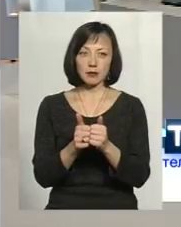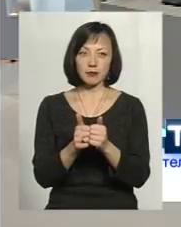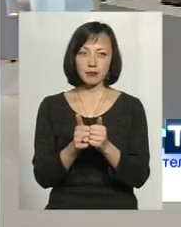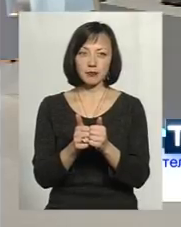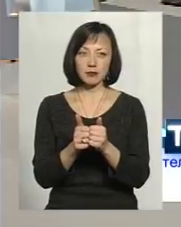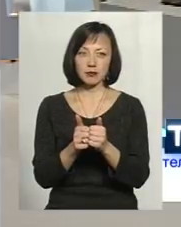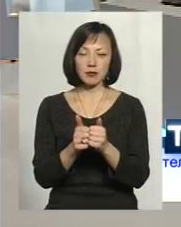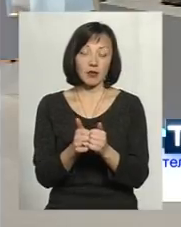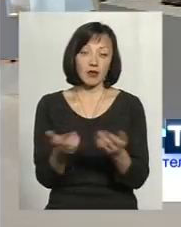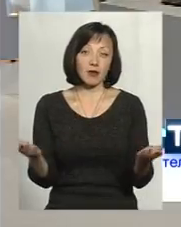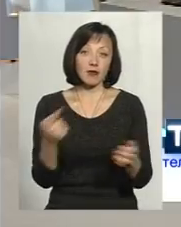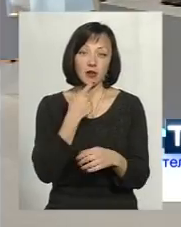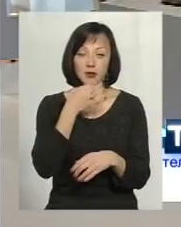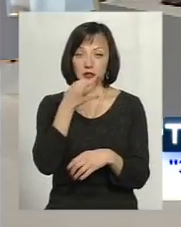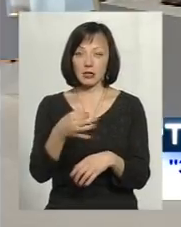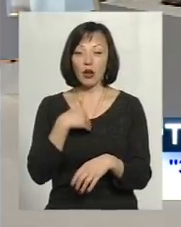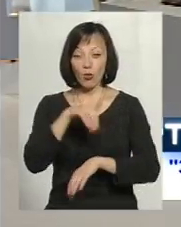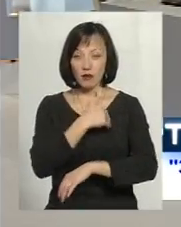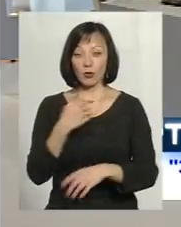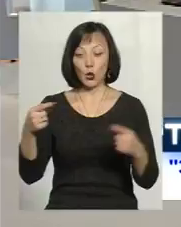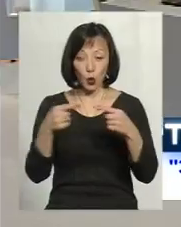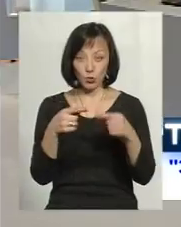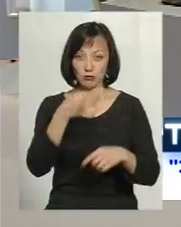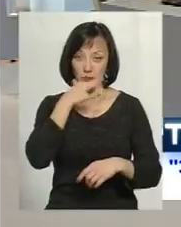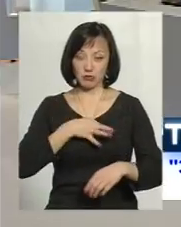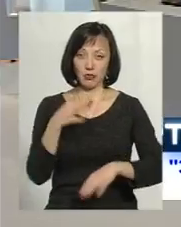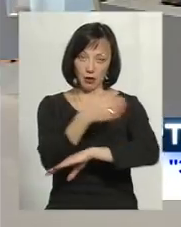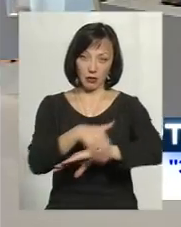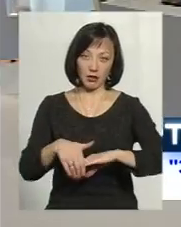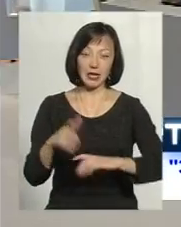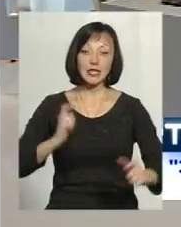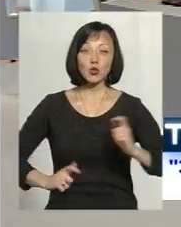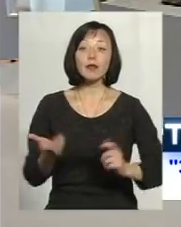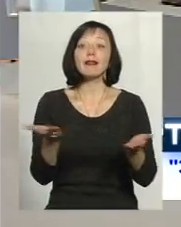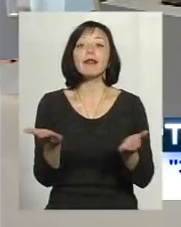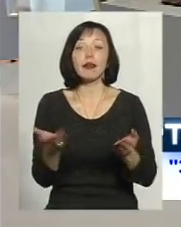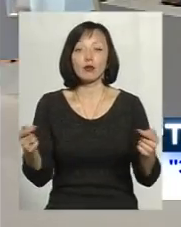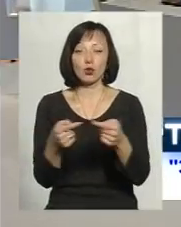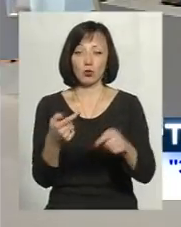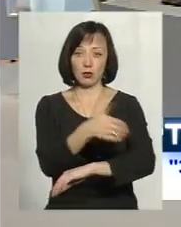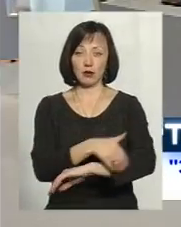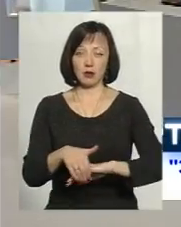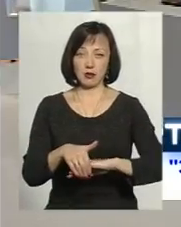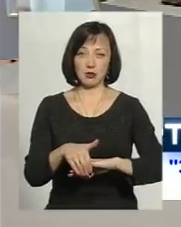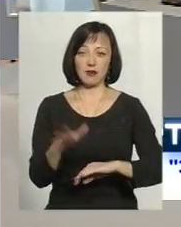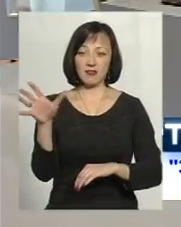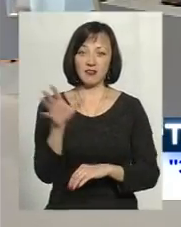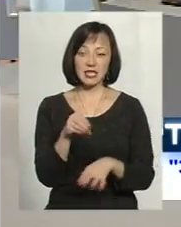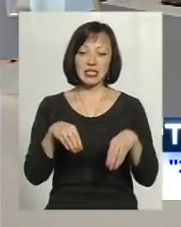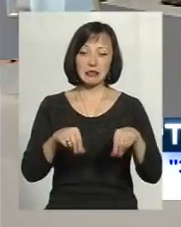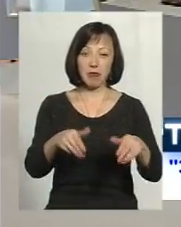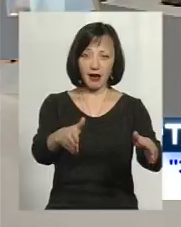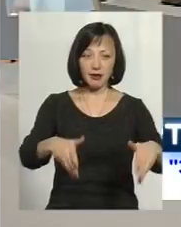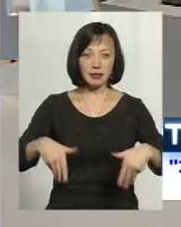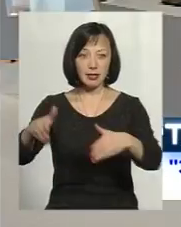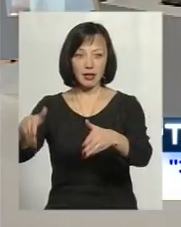Ну, мені важко гадати, але ну, там я теж два будівництва. Почути на Інститутській про конкретну адресу, тому що всі земельні ділянки,